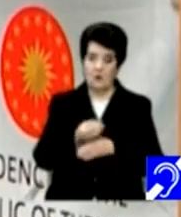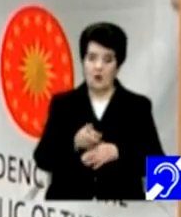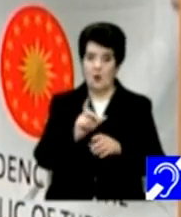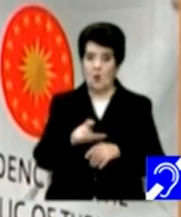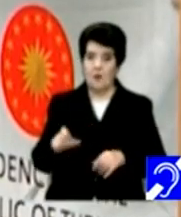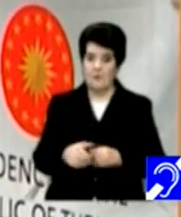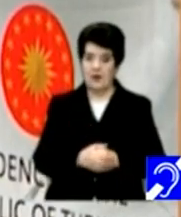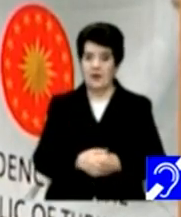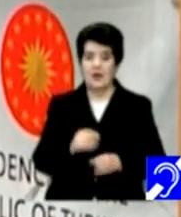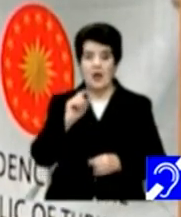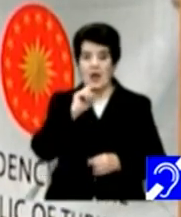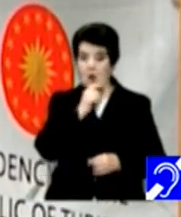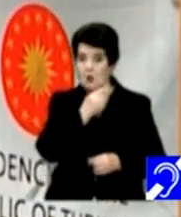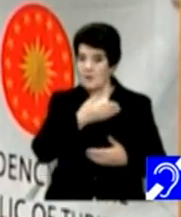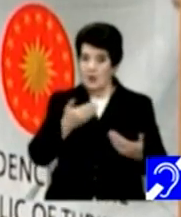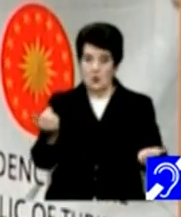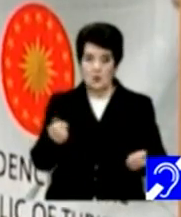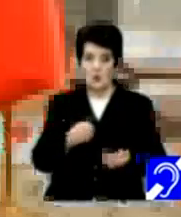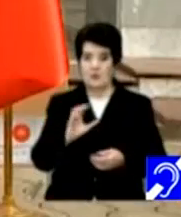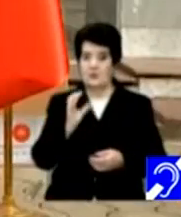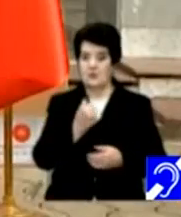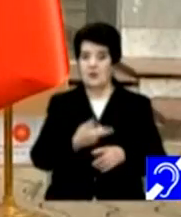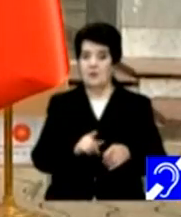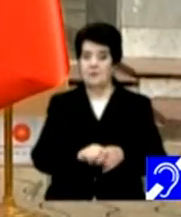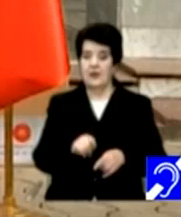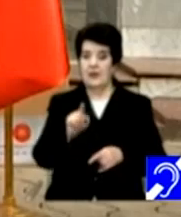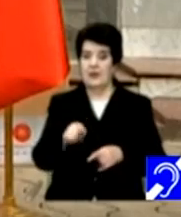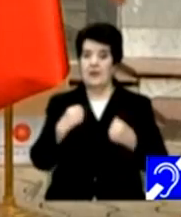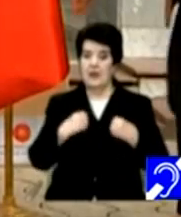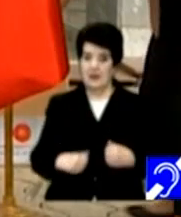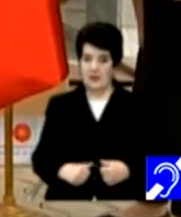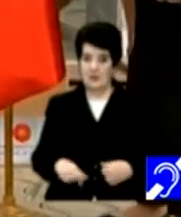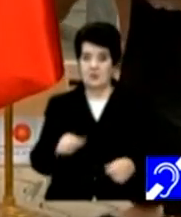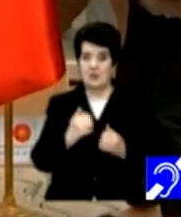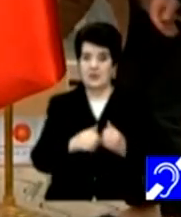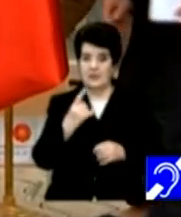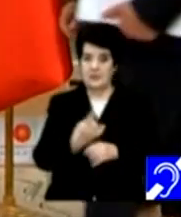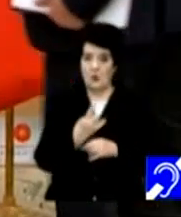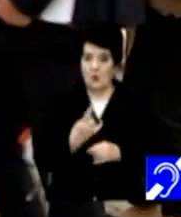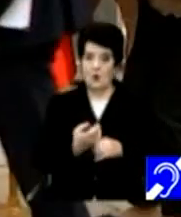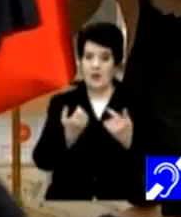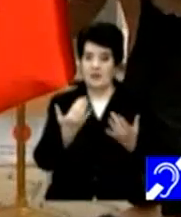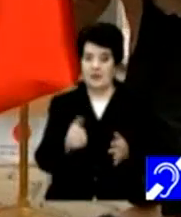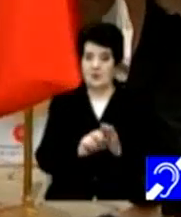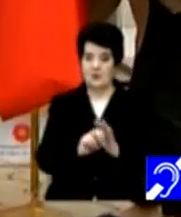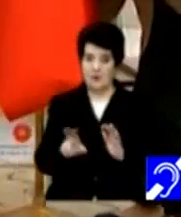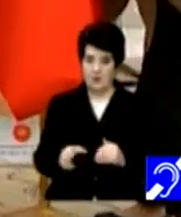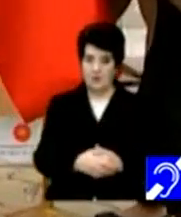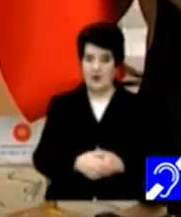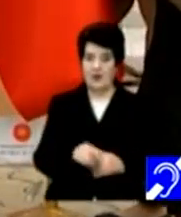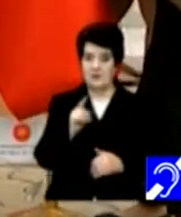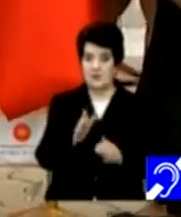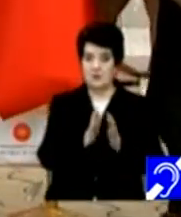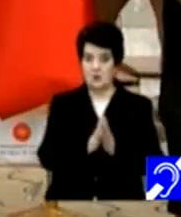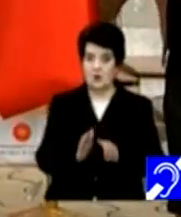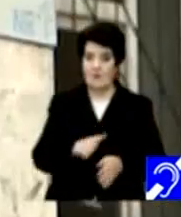de acolo. Nici economia nu este una solidă, lucru care, pe lângă liniște, de cele mai deseori îi atrage pe refugiați. Cele mai multe